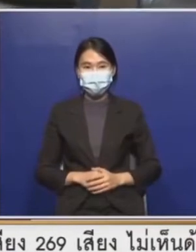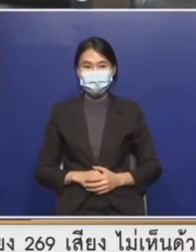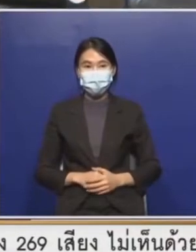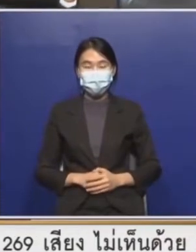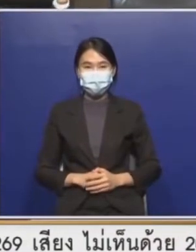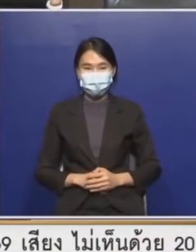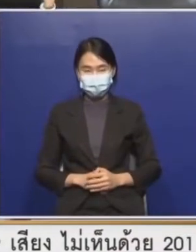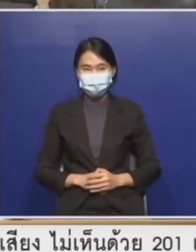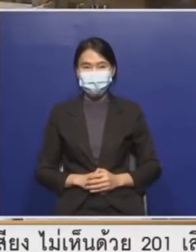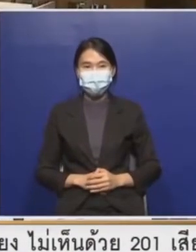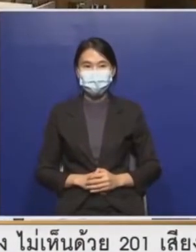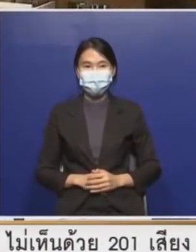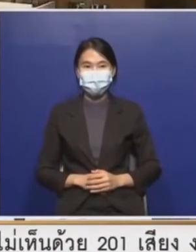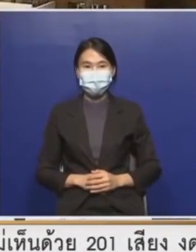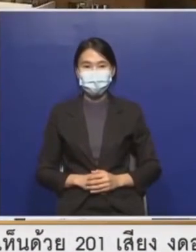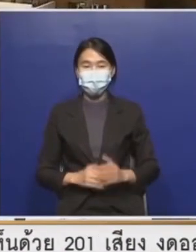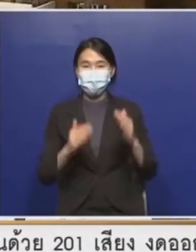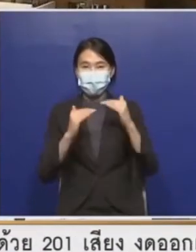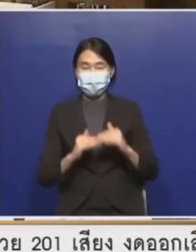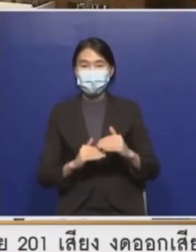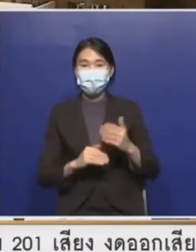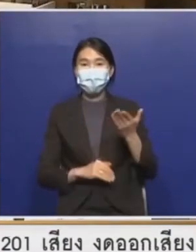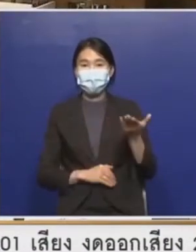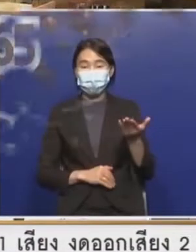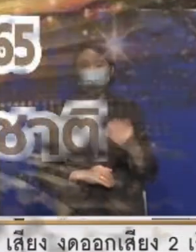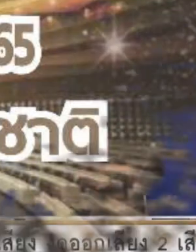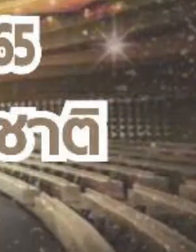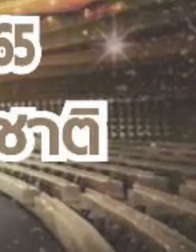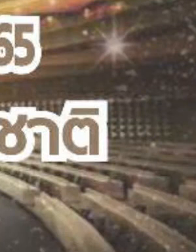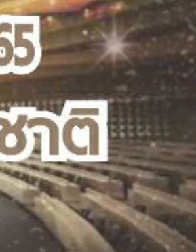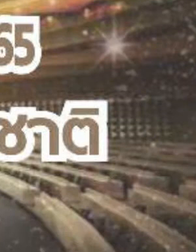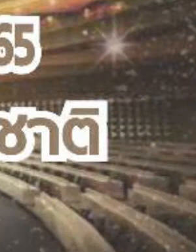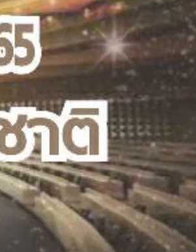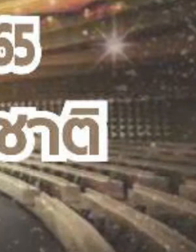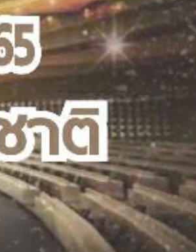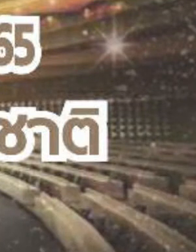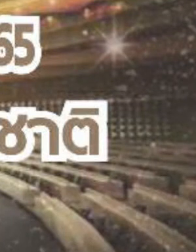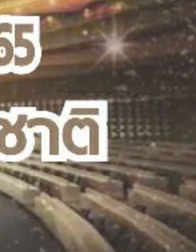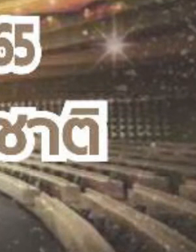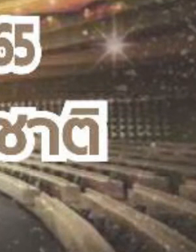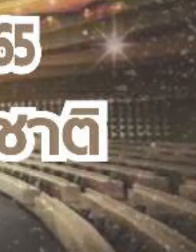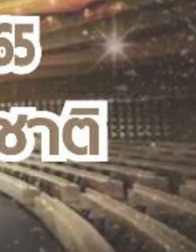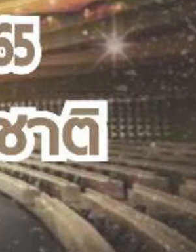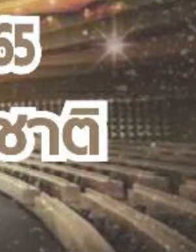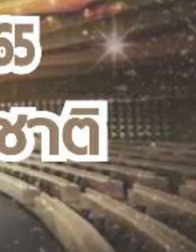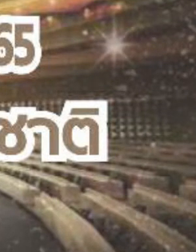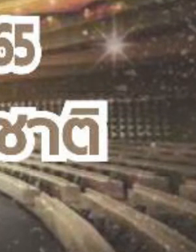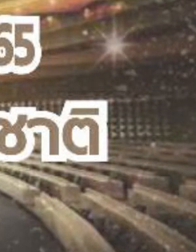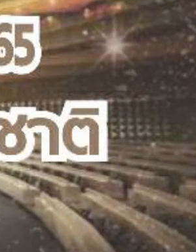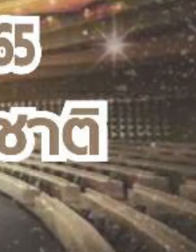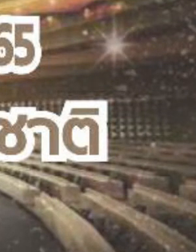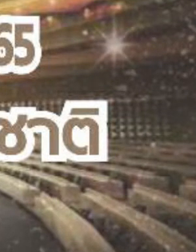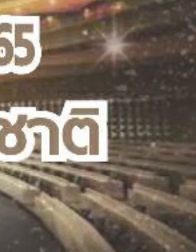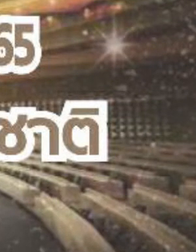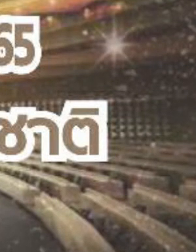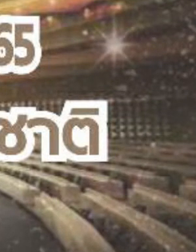รับรองถูกต้องครับต่อไปพรรคประชาชาติ1คนครับ เรียนท่านประธานสภาที่เคารพผมนายกุเฮงยาวาสันส